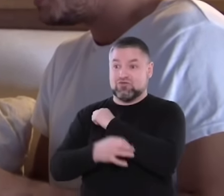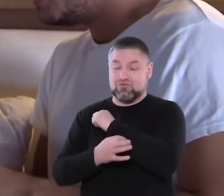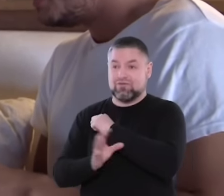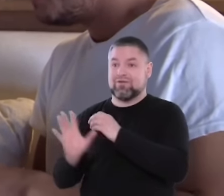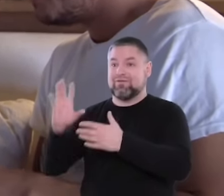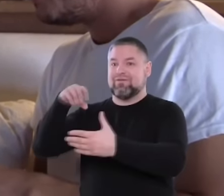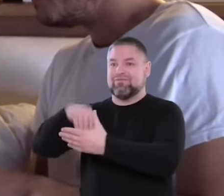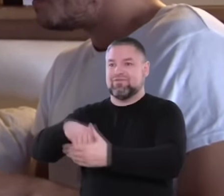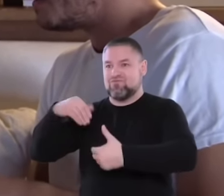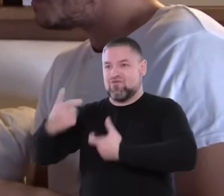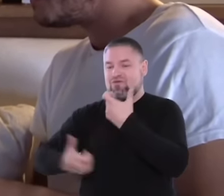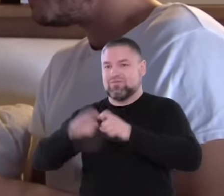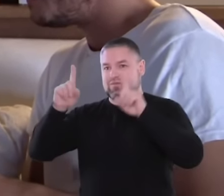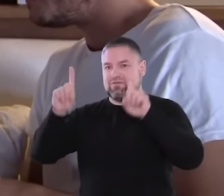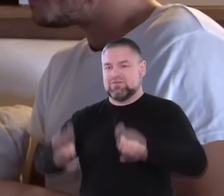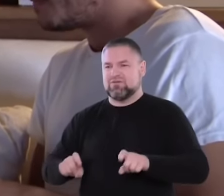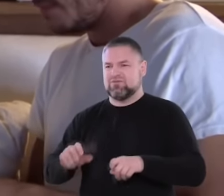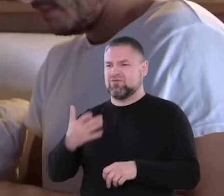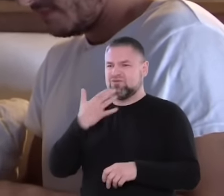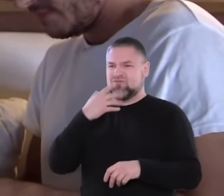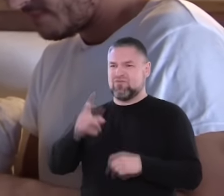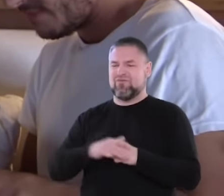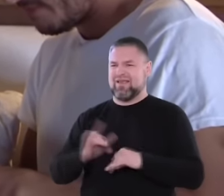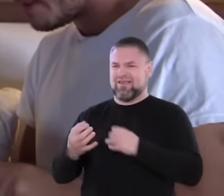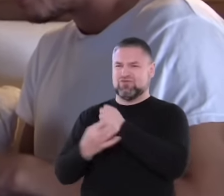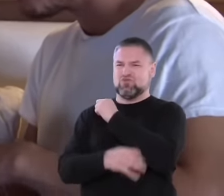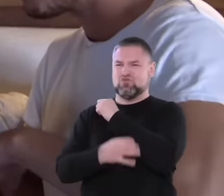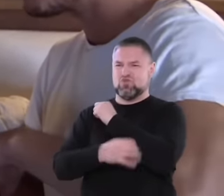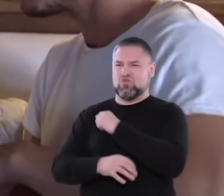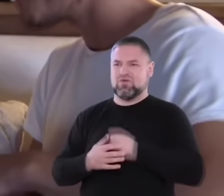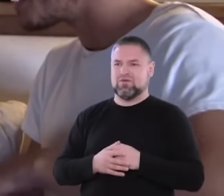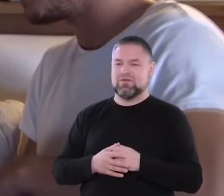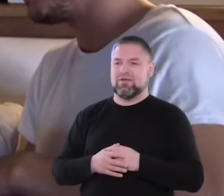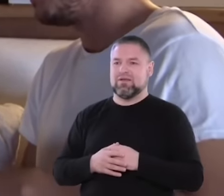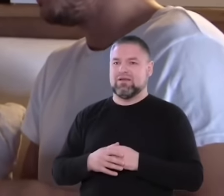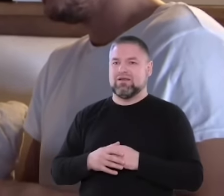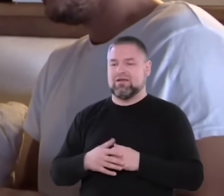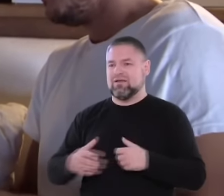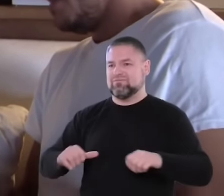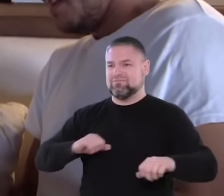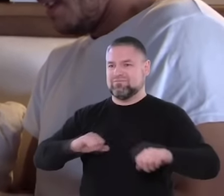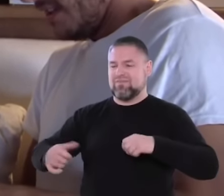dołączyć. O czym ty mówisz? Jakie studia? Zarządzanie.